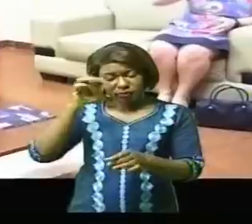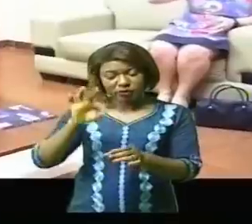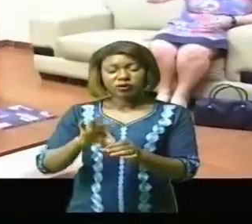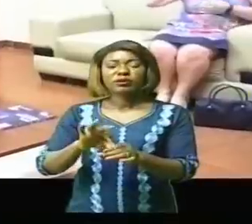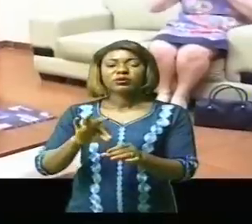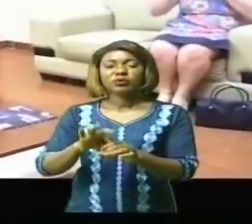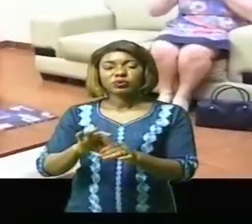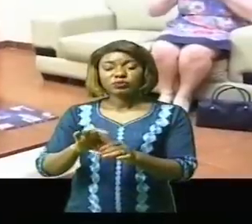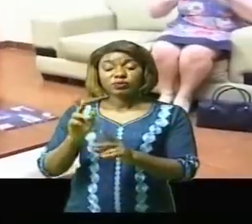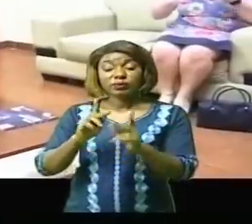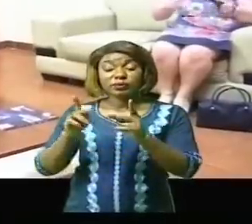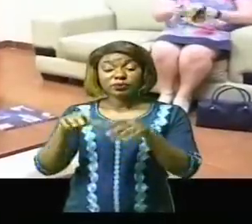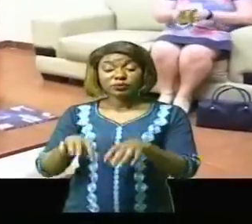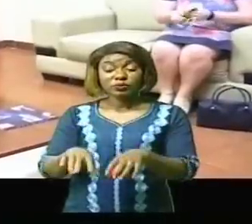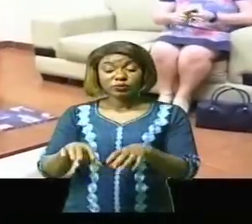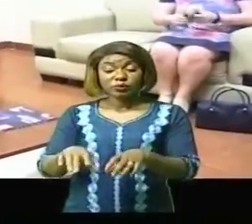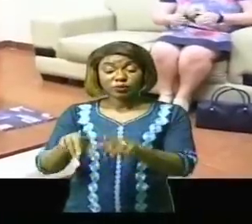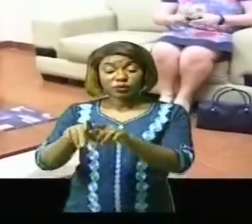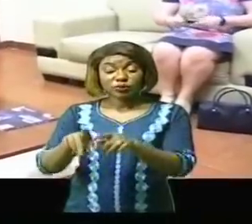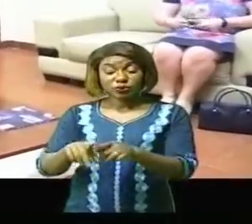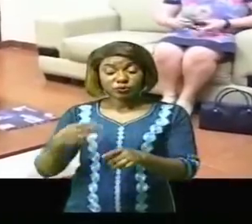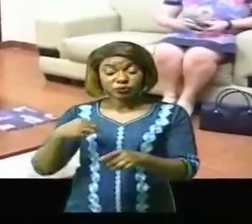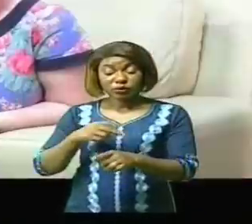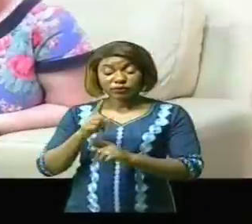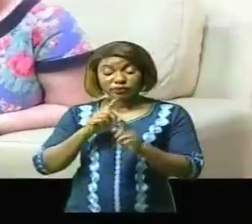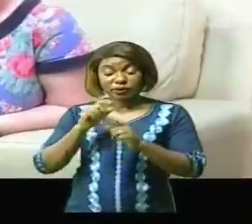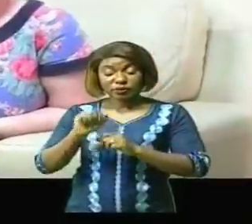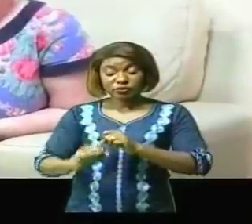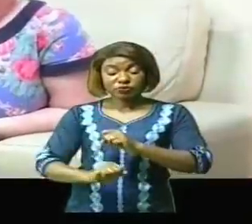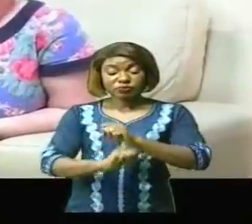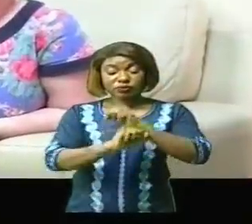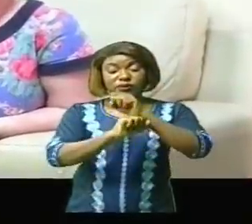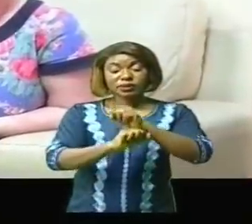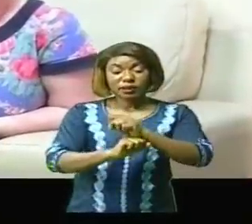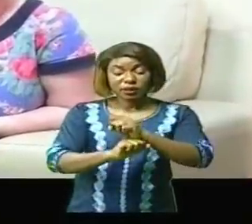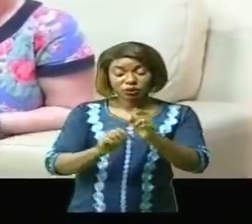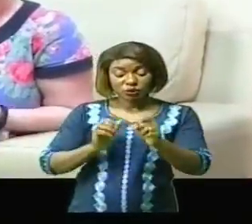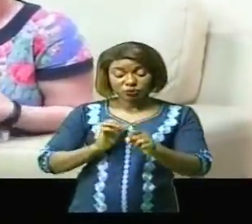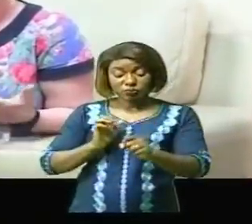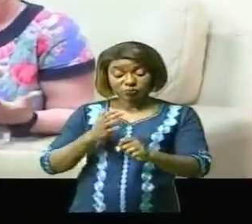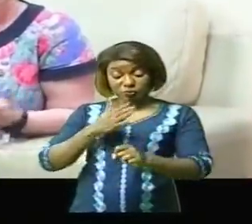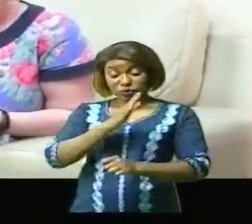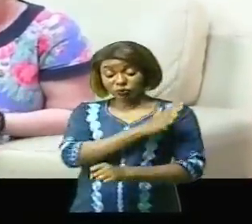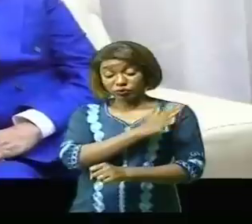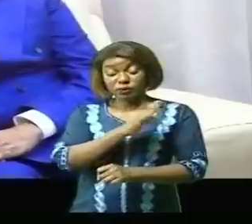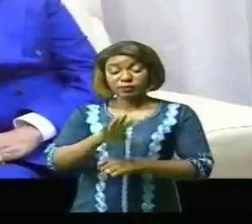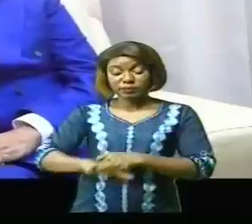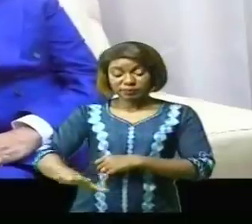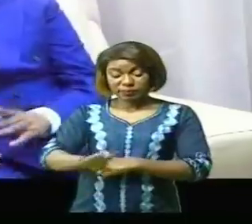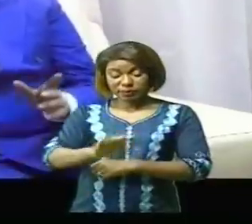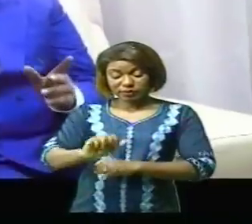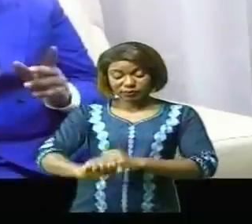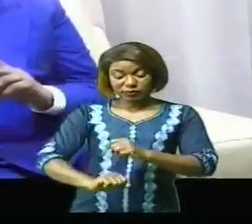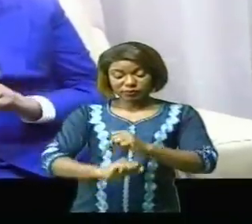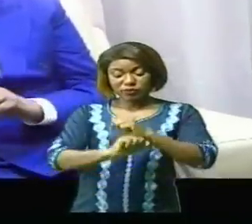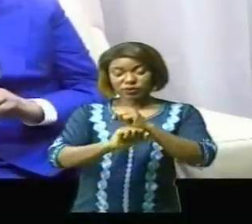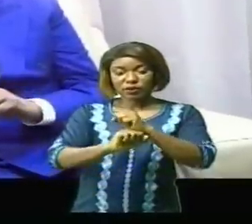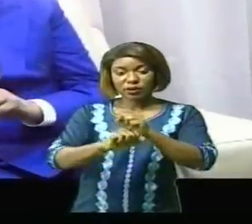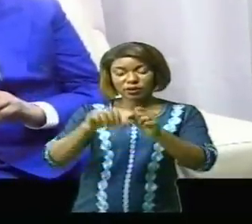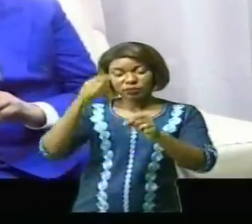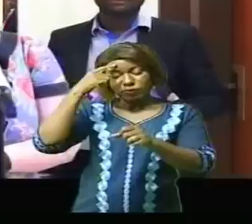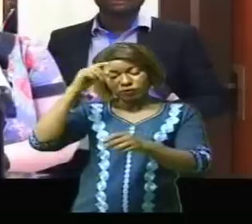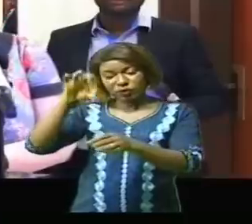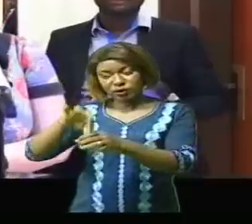RDC et aussi de le soutien de la communauté internationale, mais particulièrement le Royaume-Uni, au sujet des